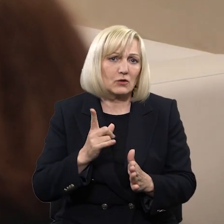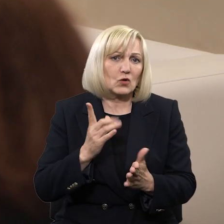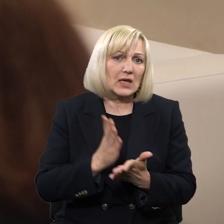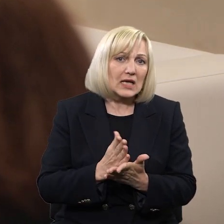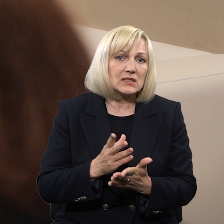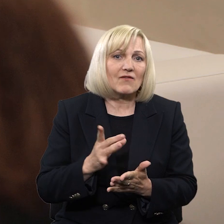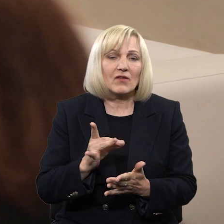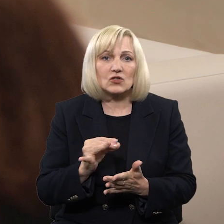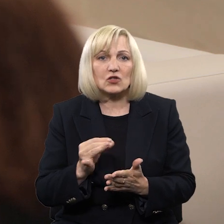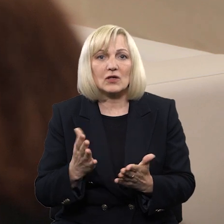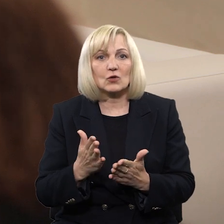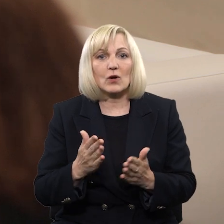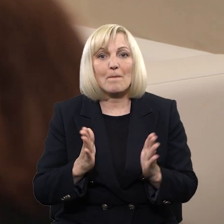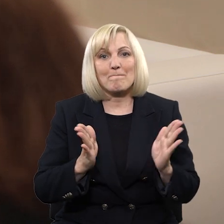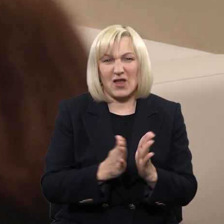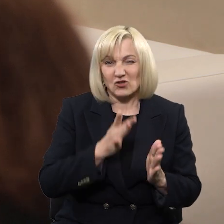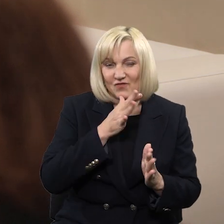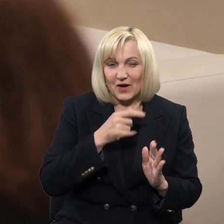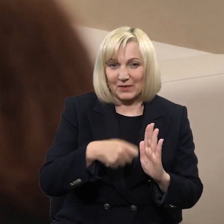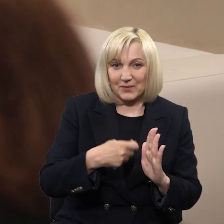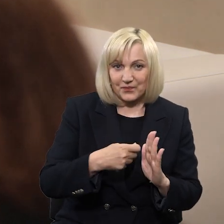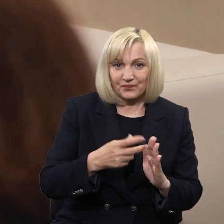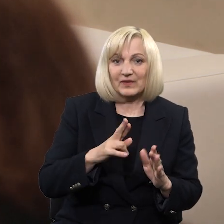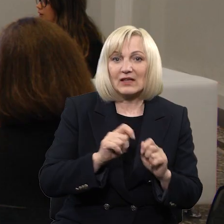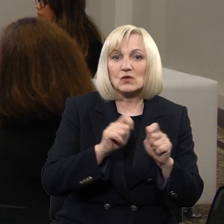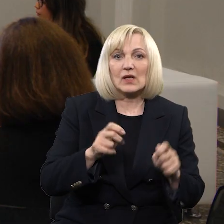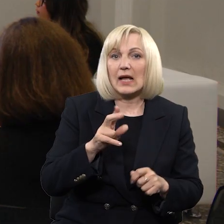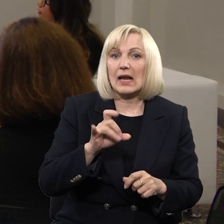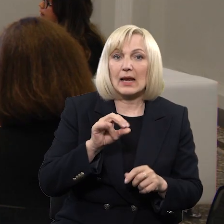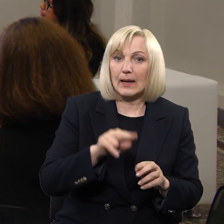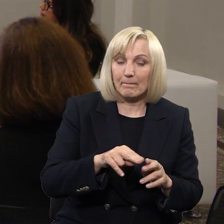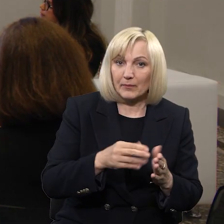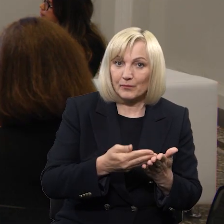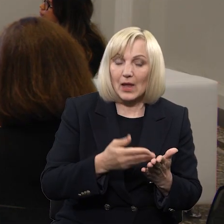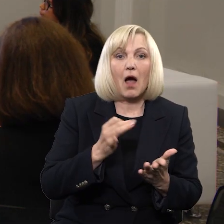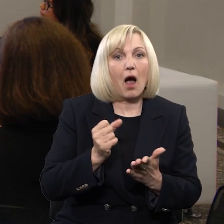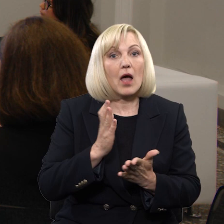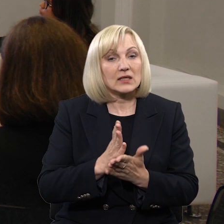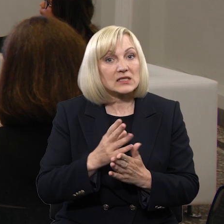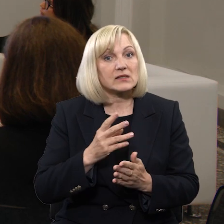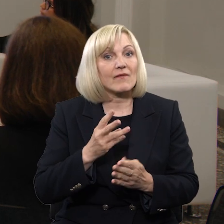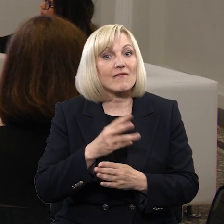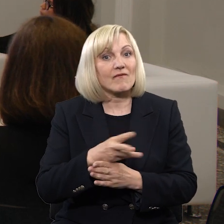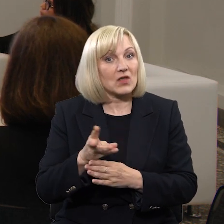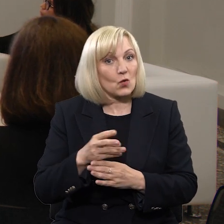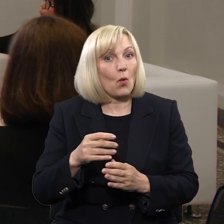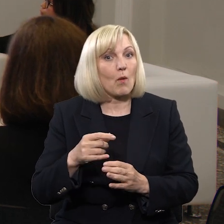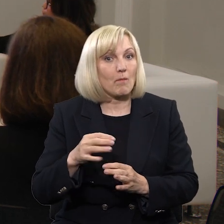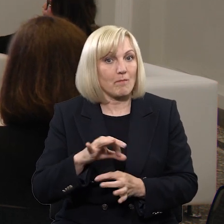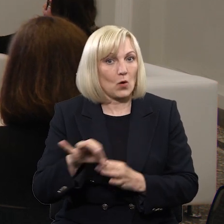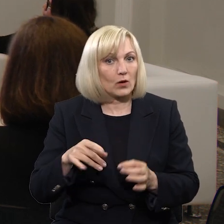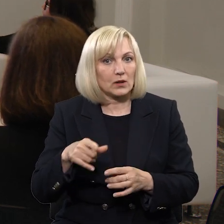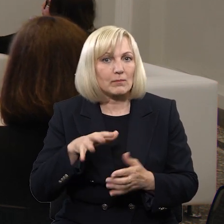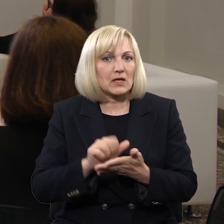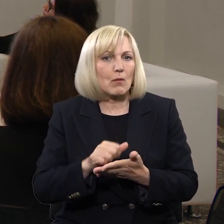какие-то вещи которые занимают Меньше времени например создание клипа а есть видеопроекты которые занимают